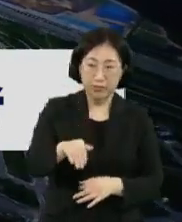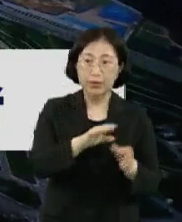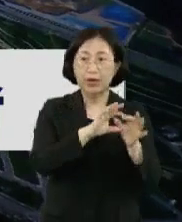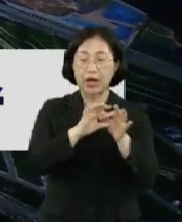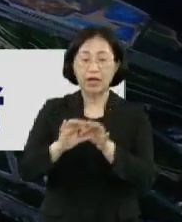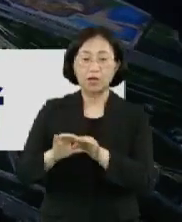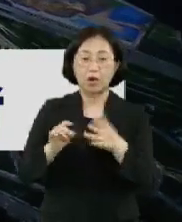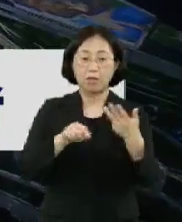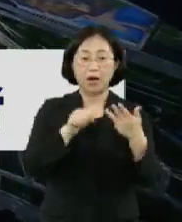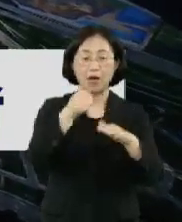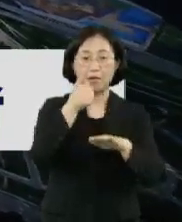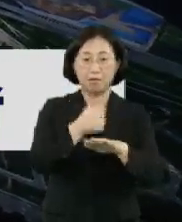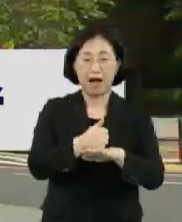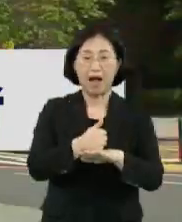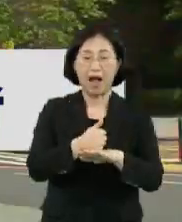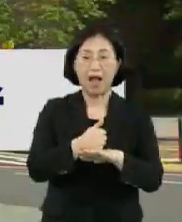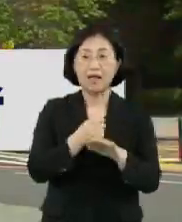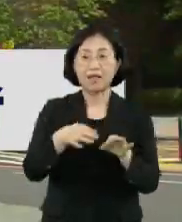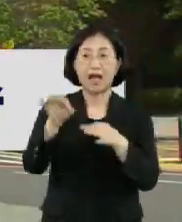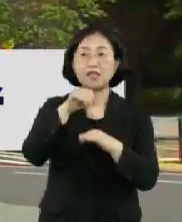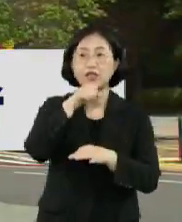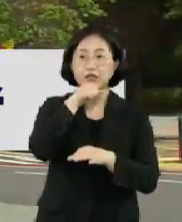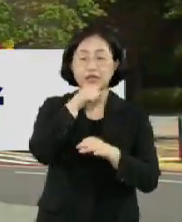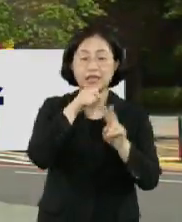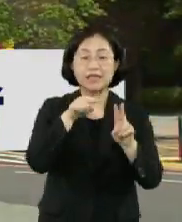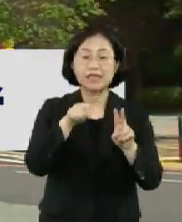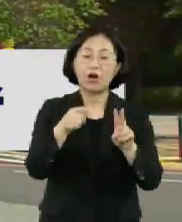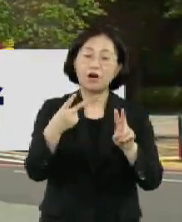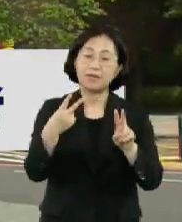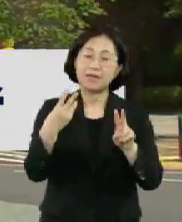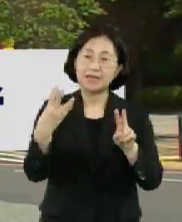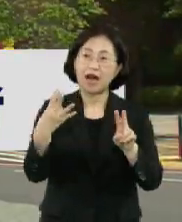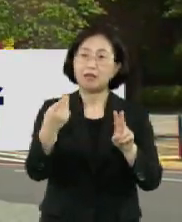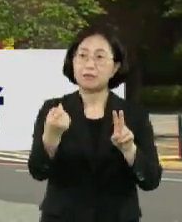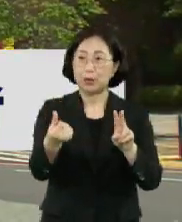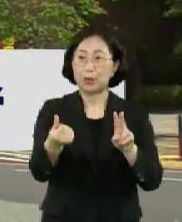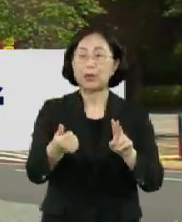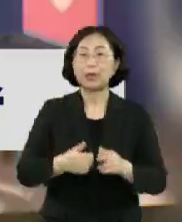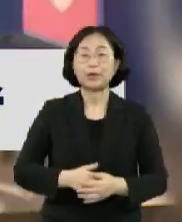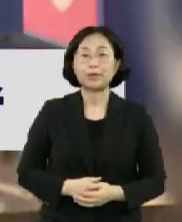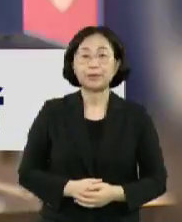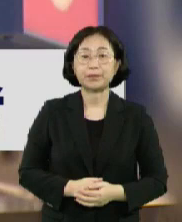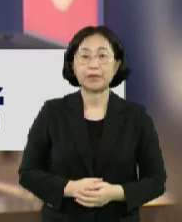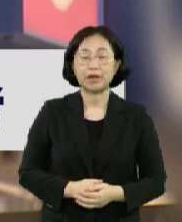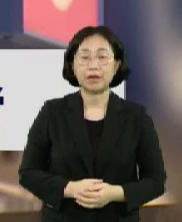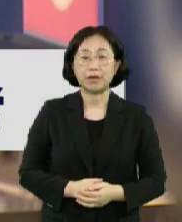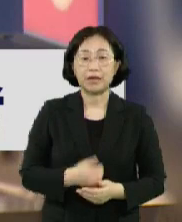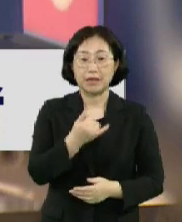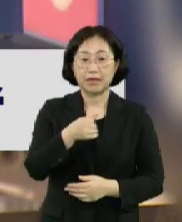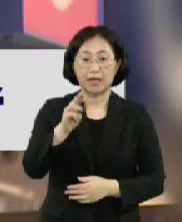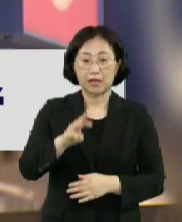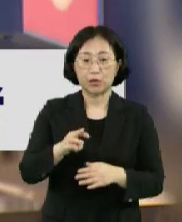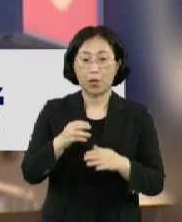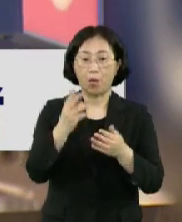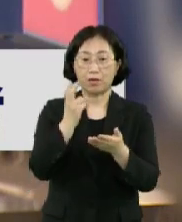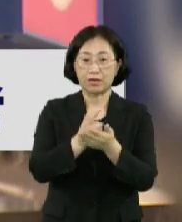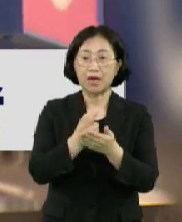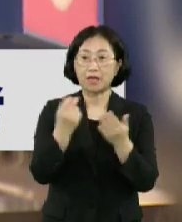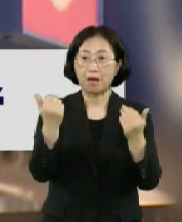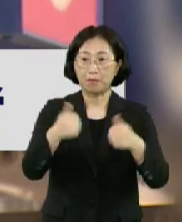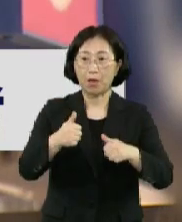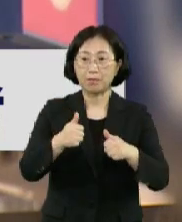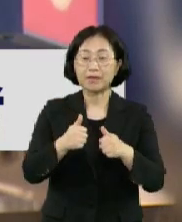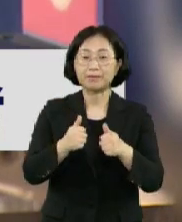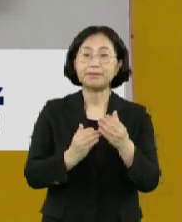이어지면서 8월 말 기준 누적 상승률이 2.24%에 그쳤습니다. 또한 세종의사당법 국회